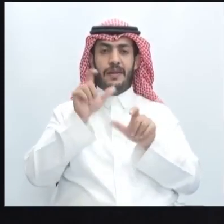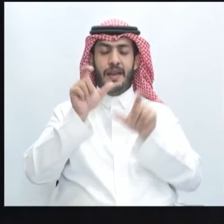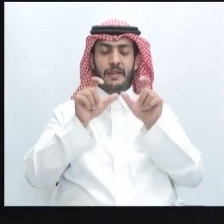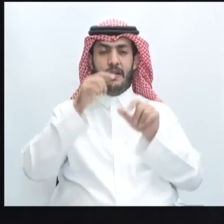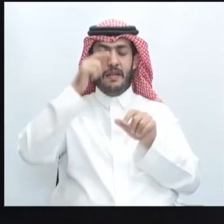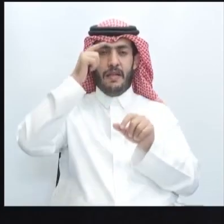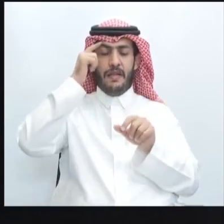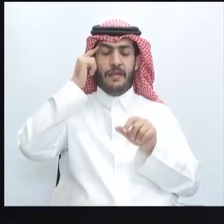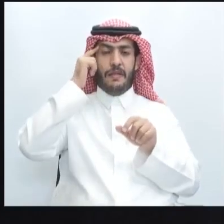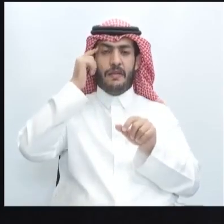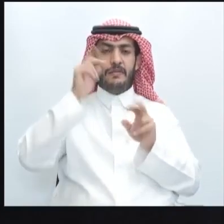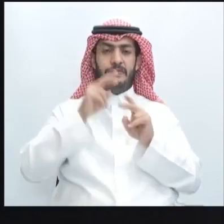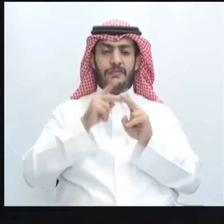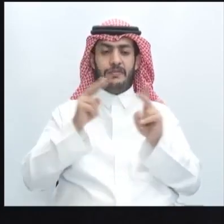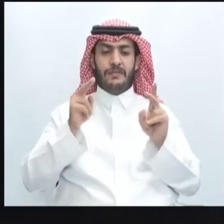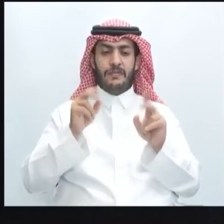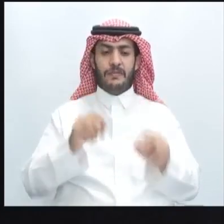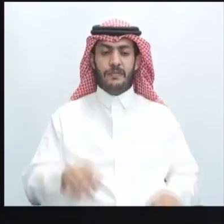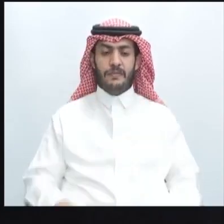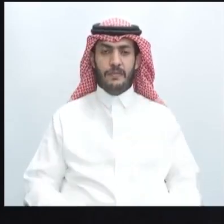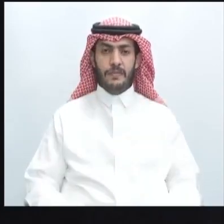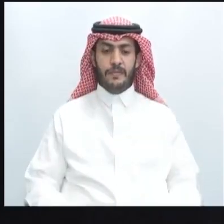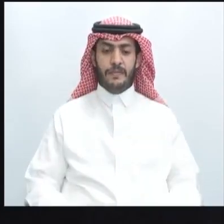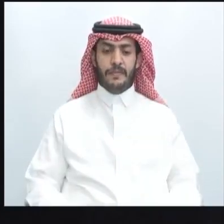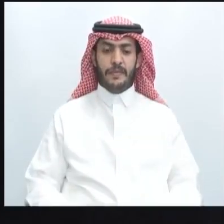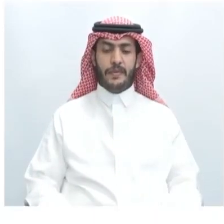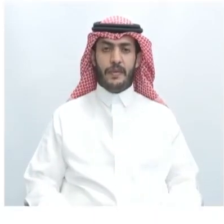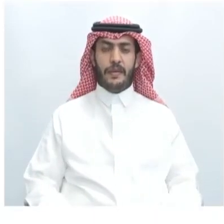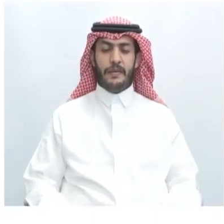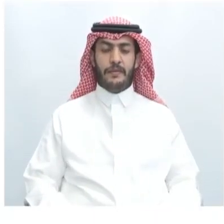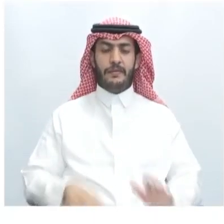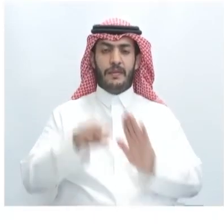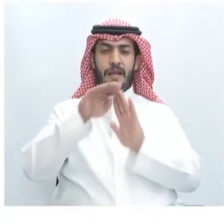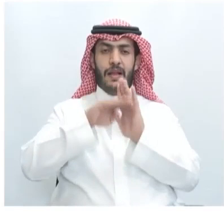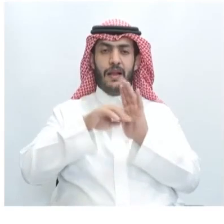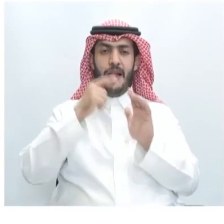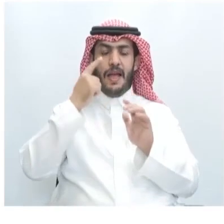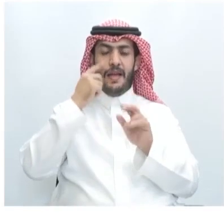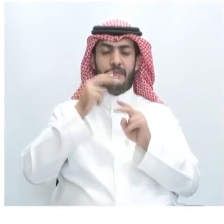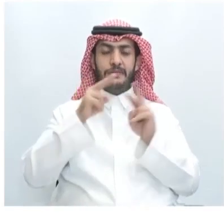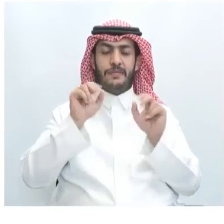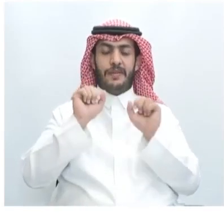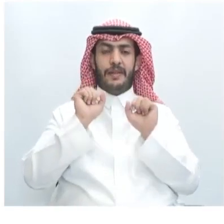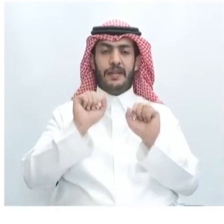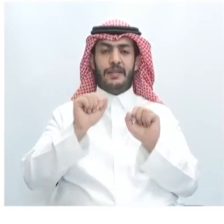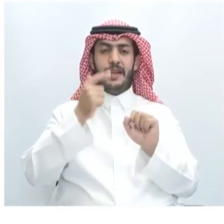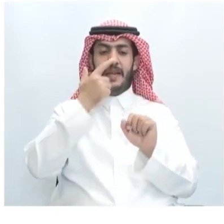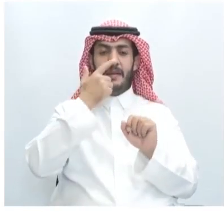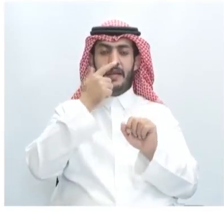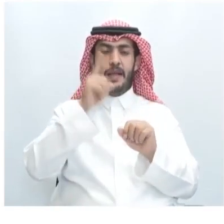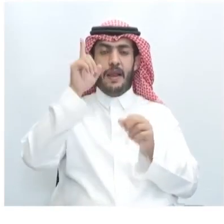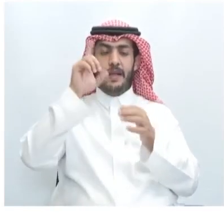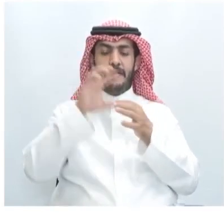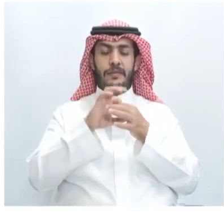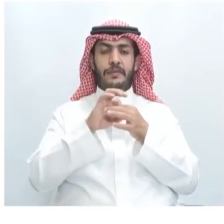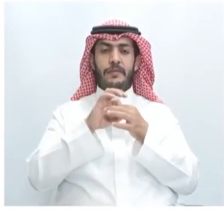سواء في الاشياء او الاحوال المدنيه او كذلك في فيما يتعلق بعبادته بربه